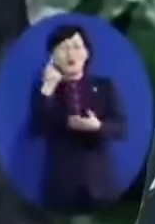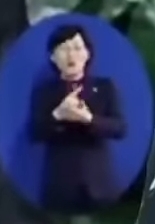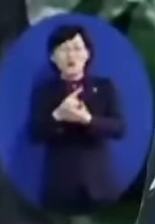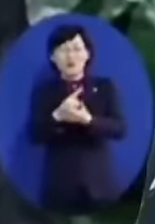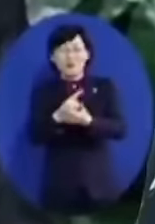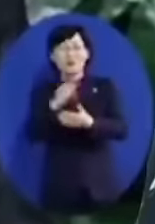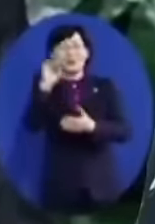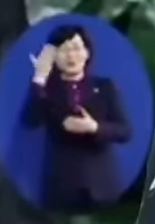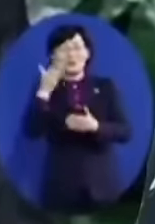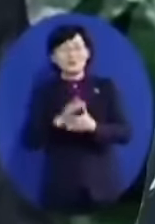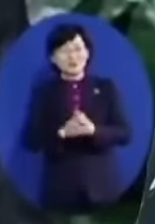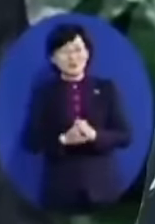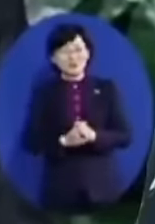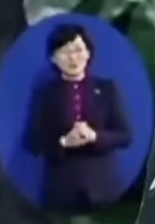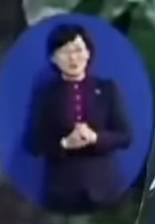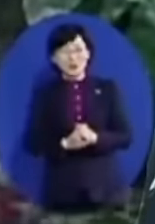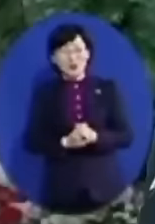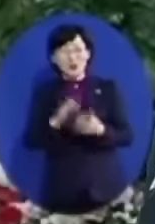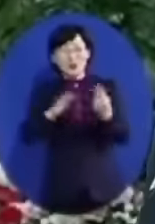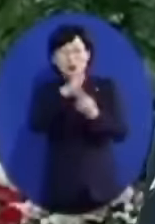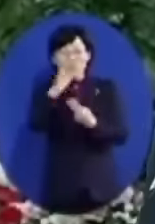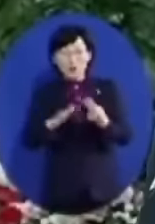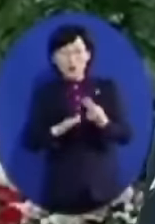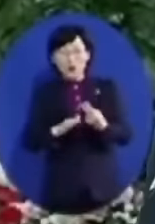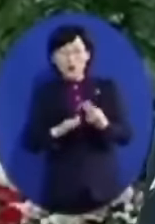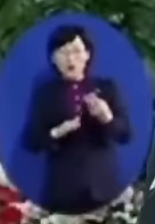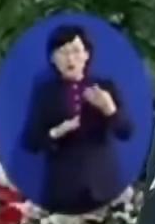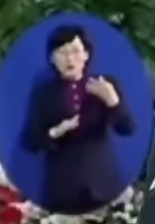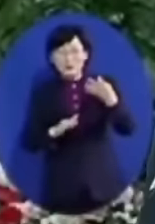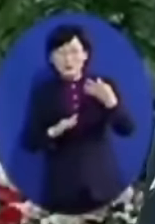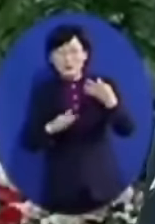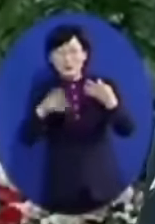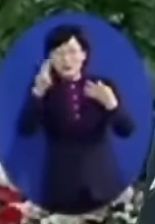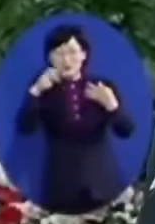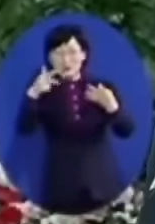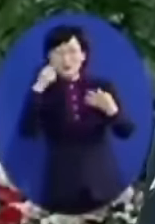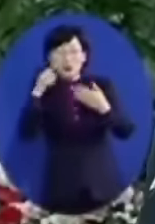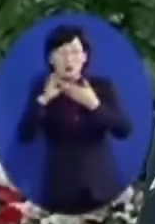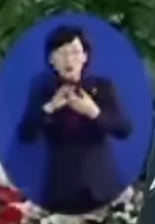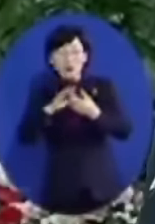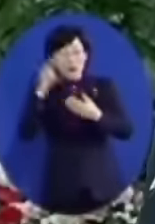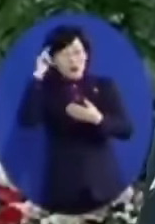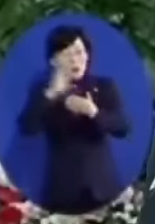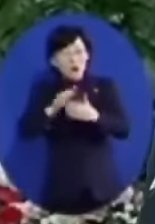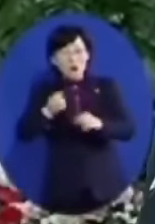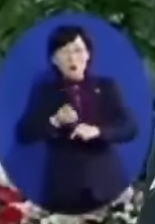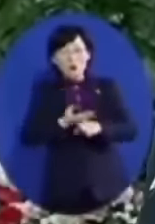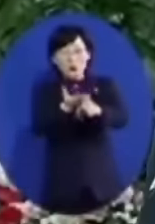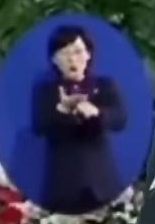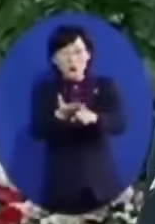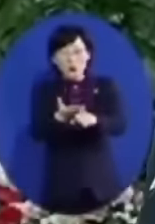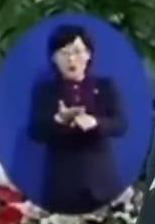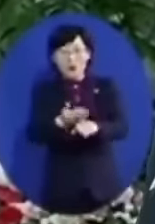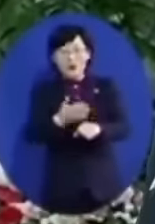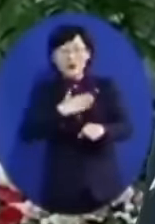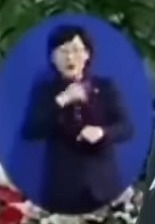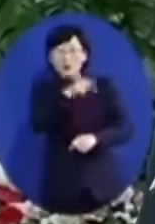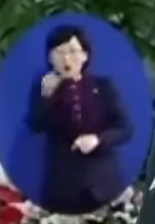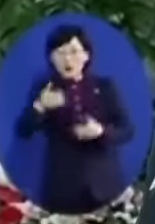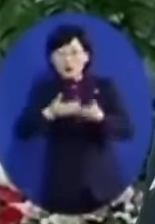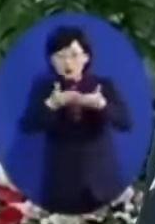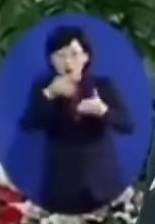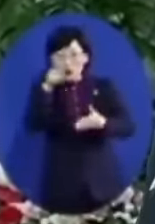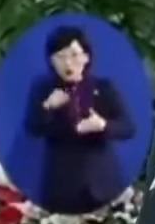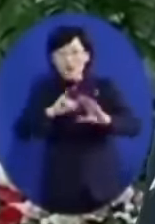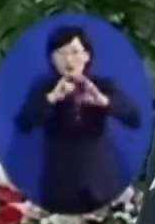준다. 요한복음 14장 27절에 평안을 너희에게 끼치노니 곧 나의 평안을 너희에게 주노라. 내가 너희에게 주는 것은 세상에